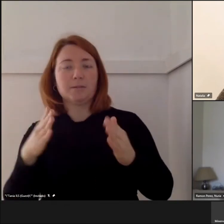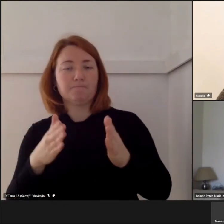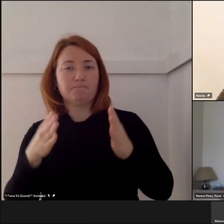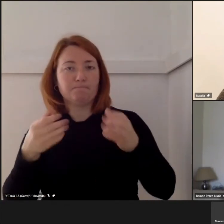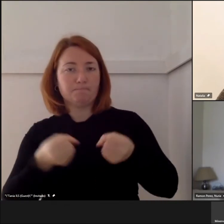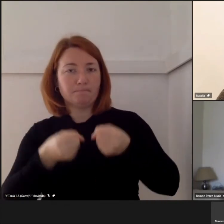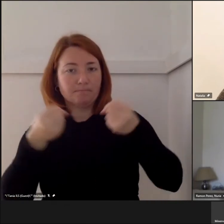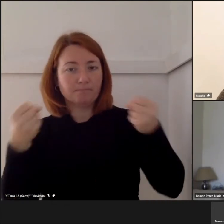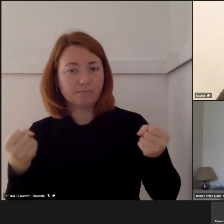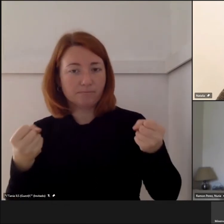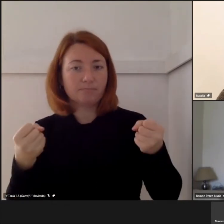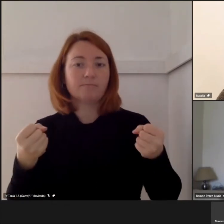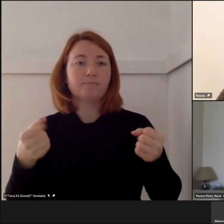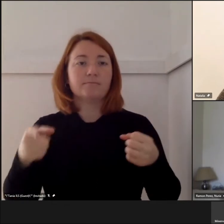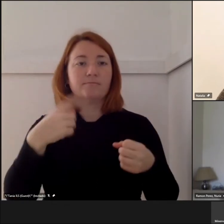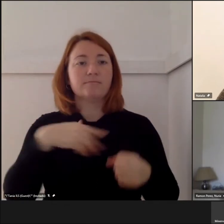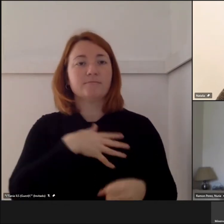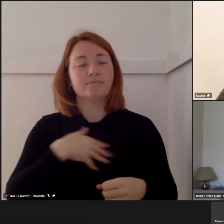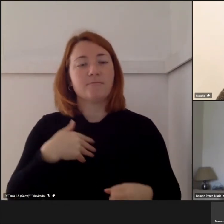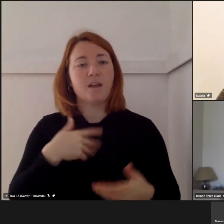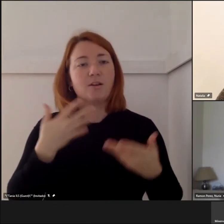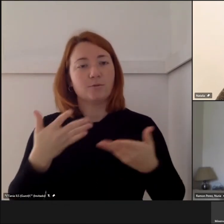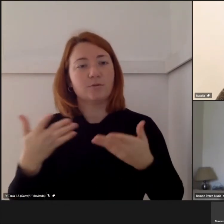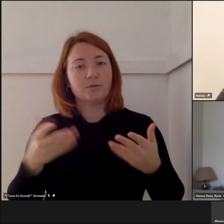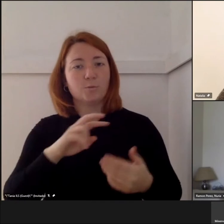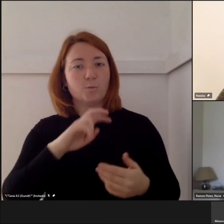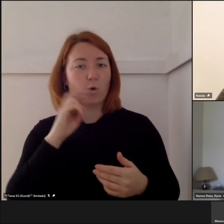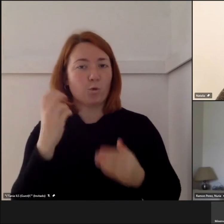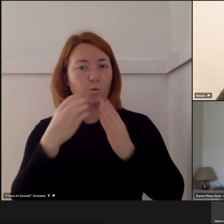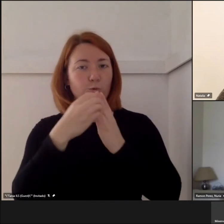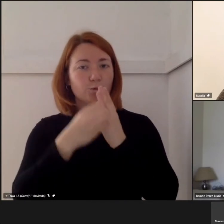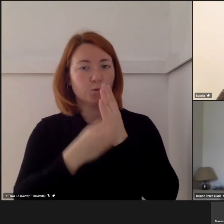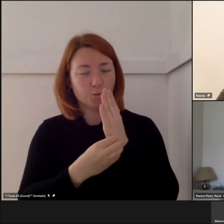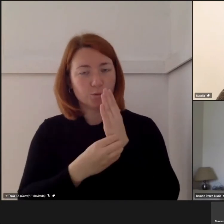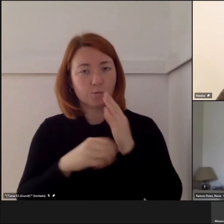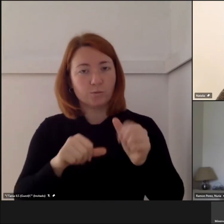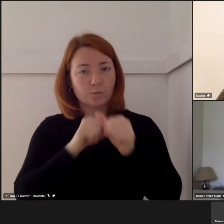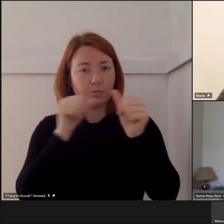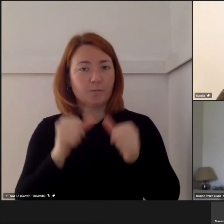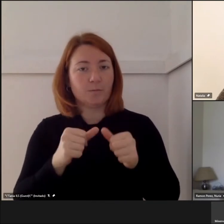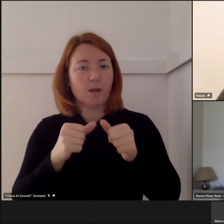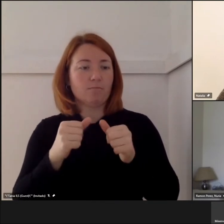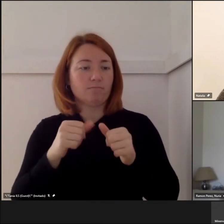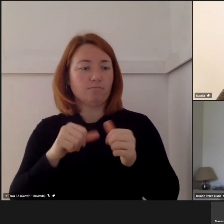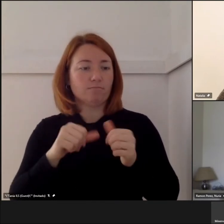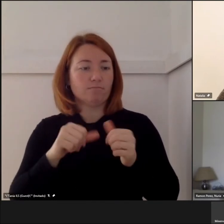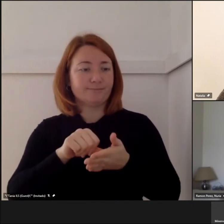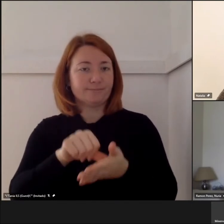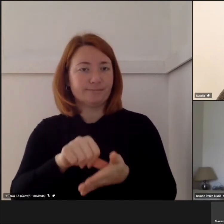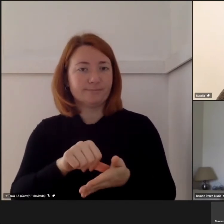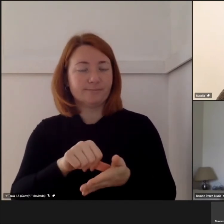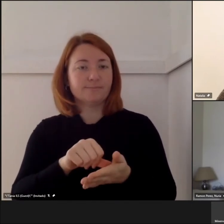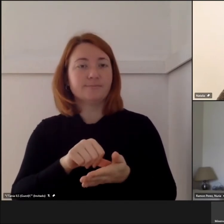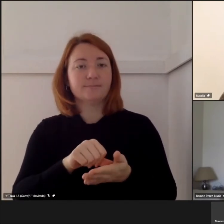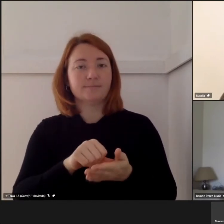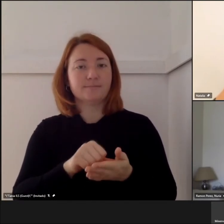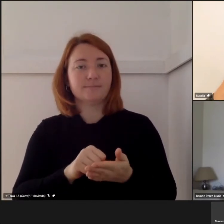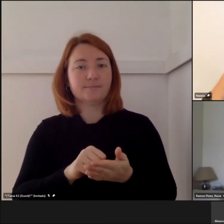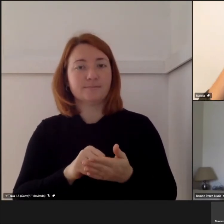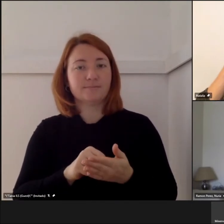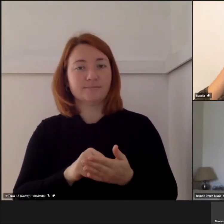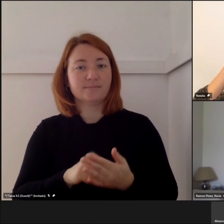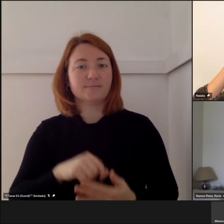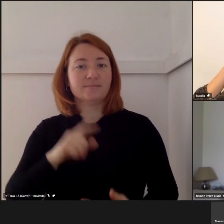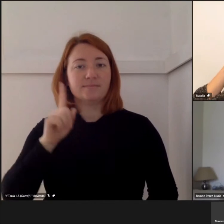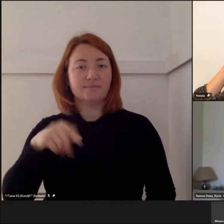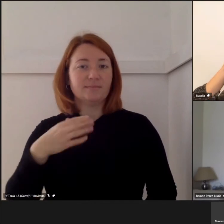d'anar actualitzant, com fem amb molts altres dossiers, no? De forma regular, doncs també hi és i segurament convindrà